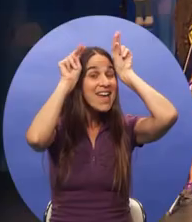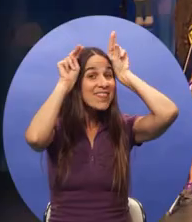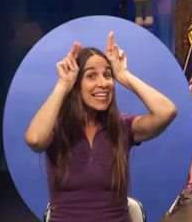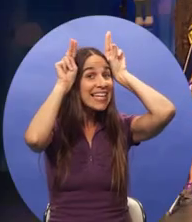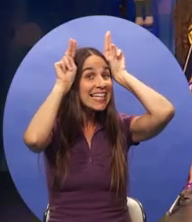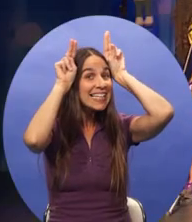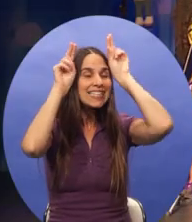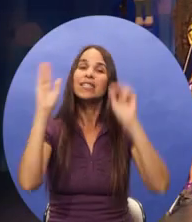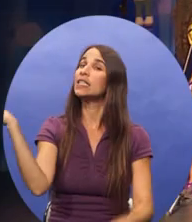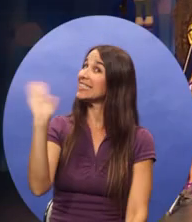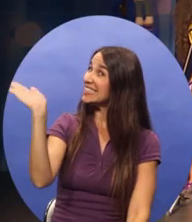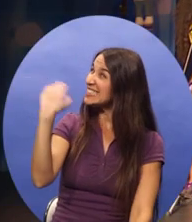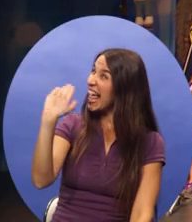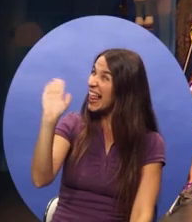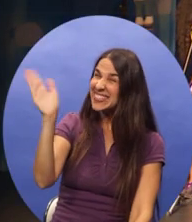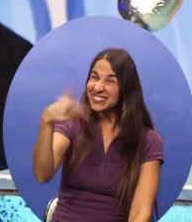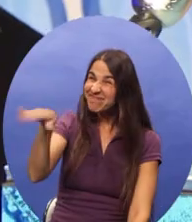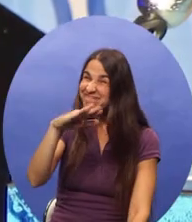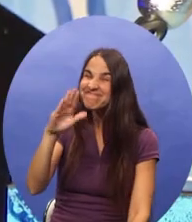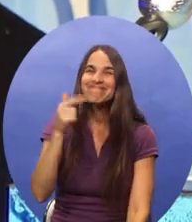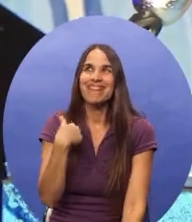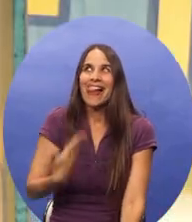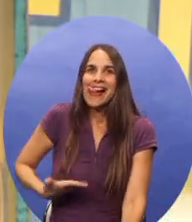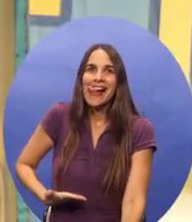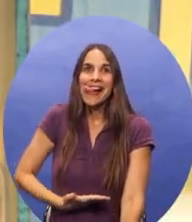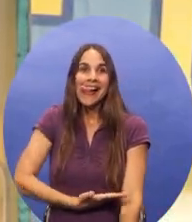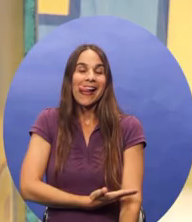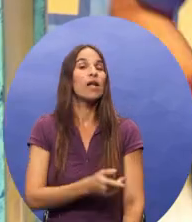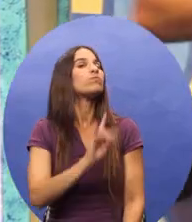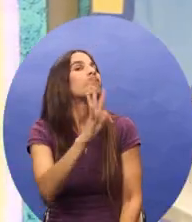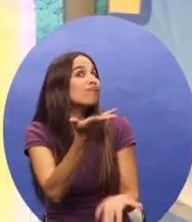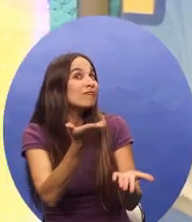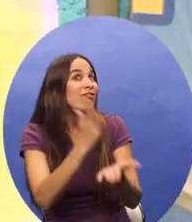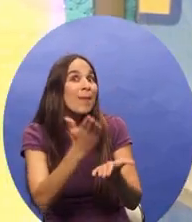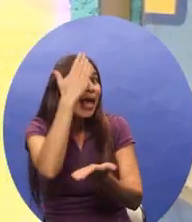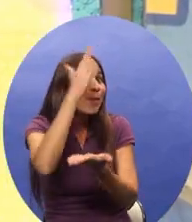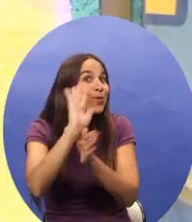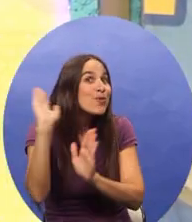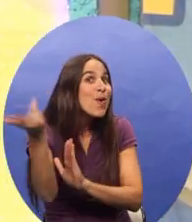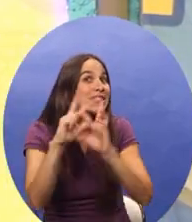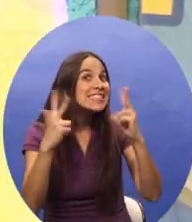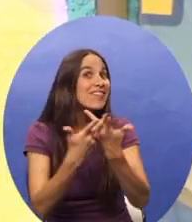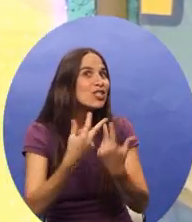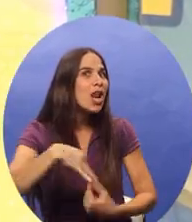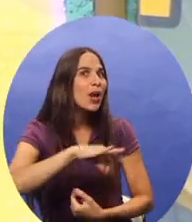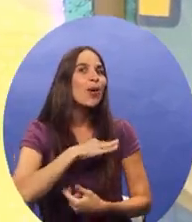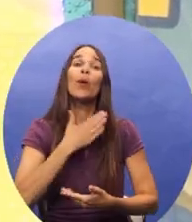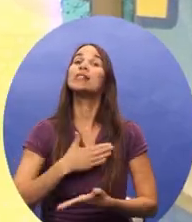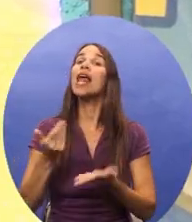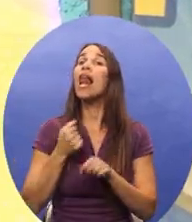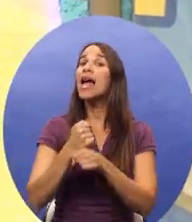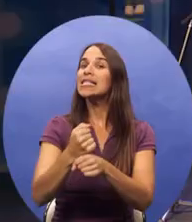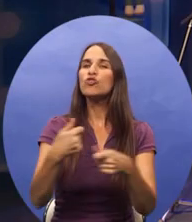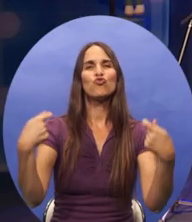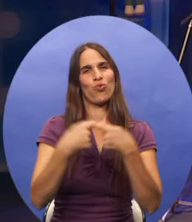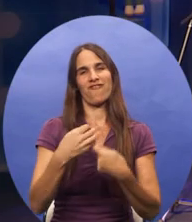אפי! שלום עליו, אדוני. עכשיו שהכרתם את כל צוות התוכנית, אני רוצה להציג לכם את השותפה